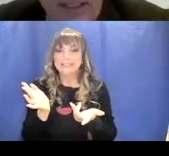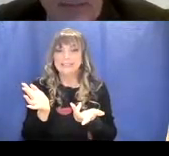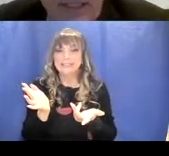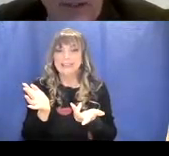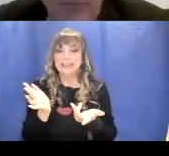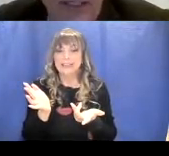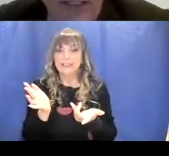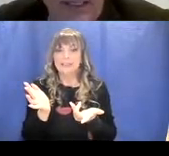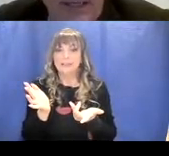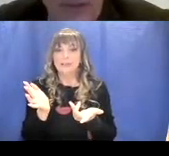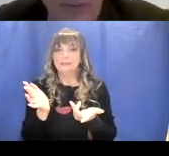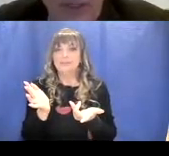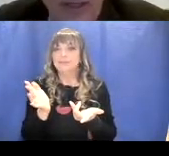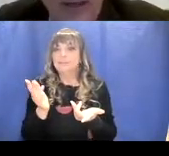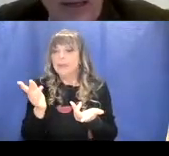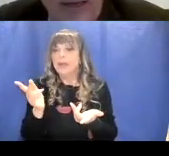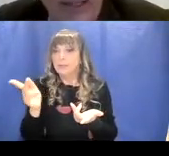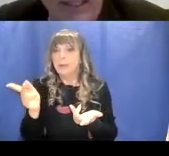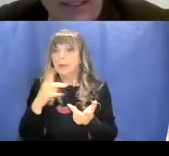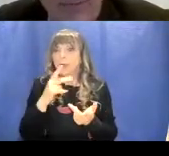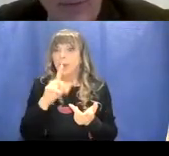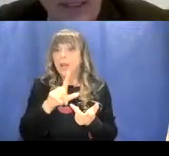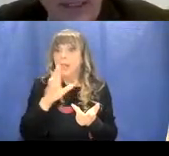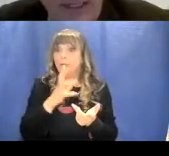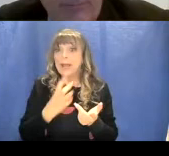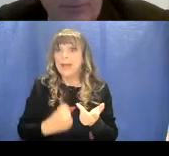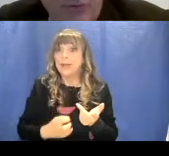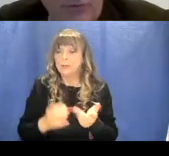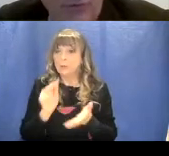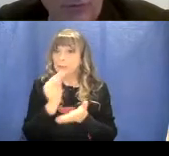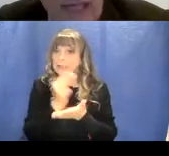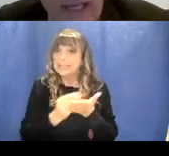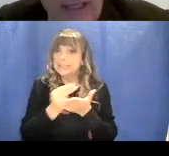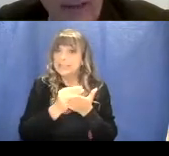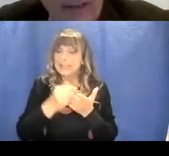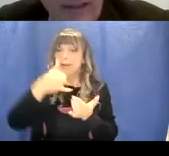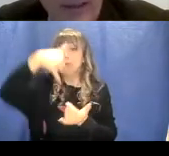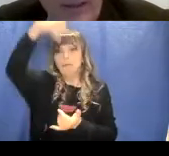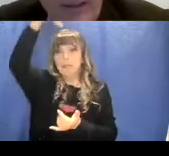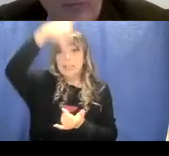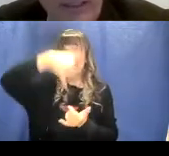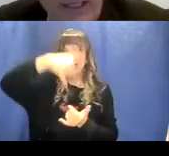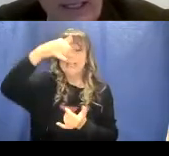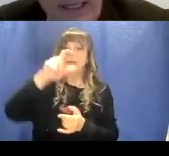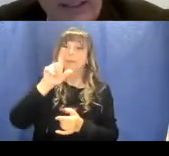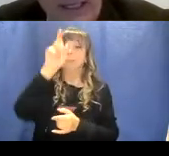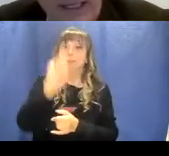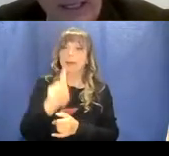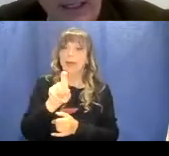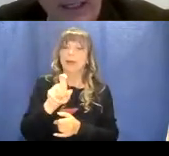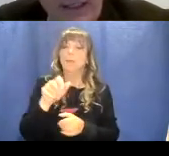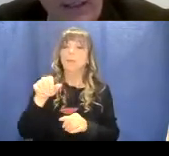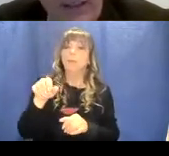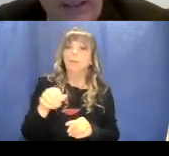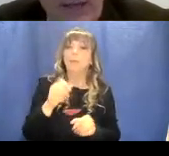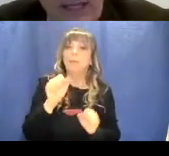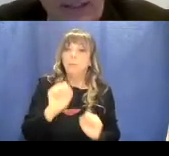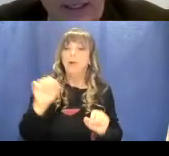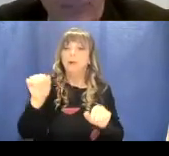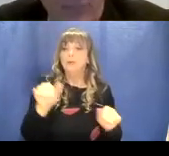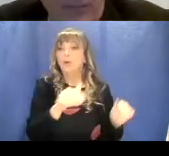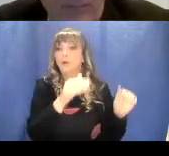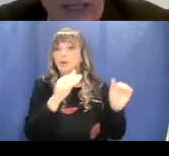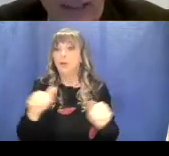esattamente come li disegnava lui appesi a dei fili e possono dondolare come delle altalene dap